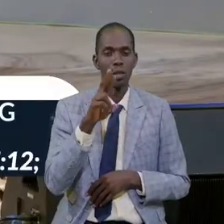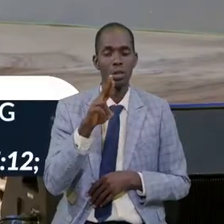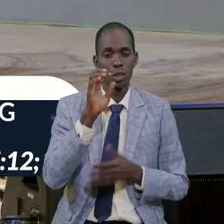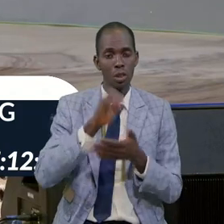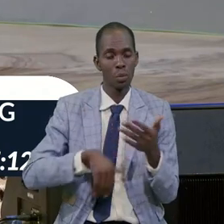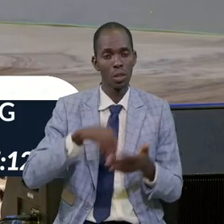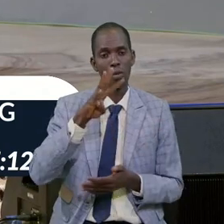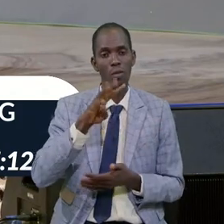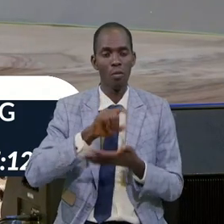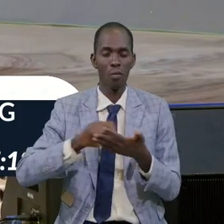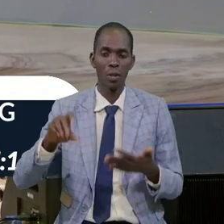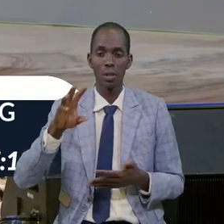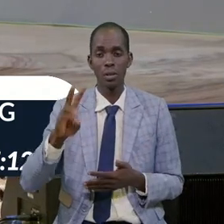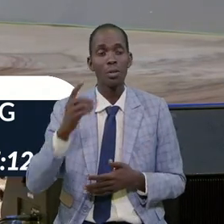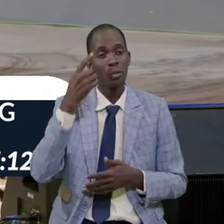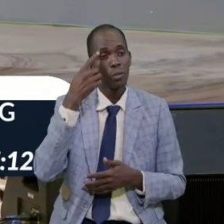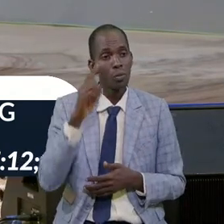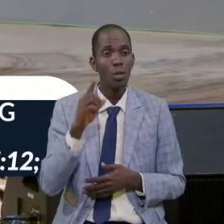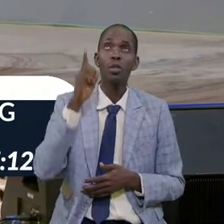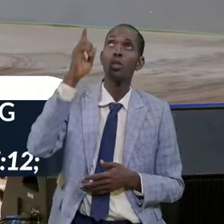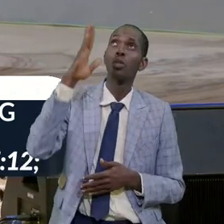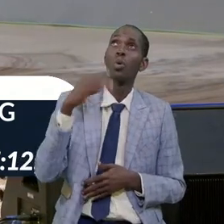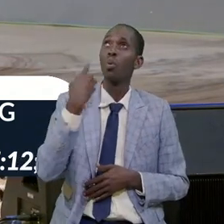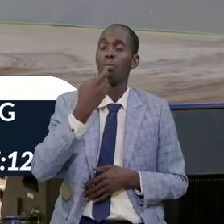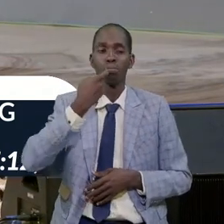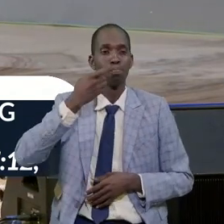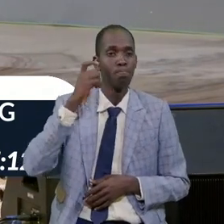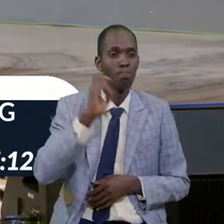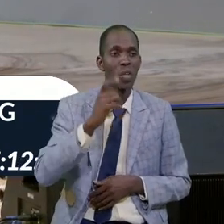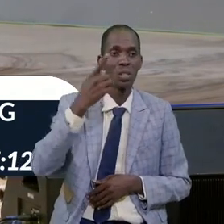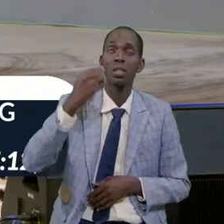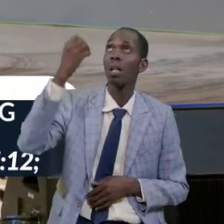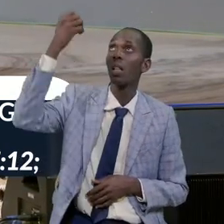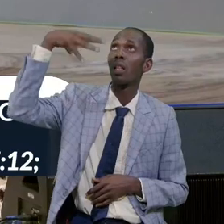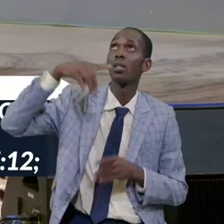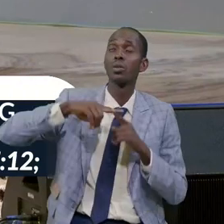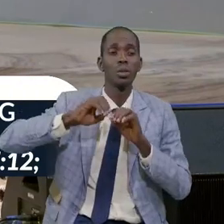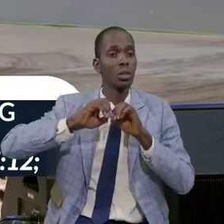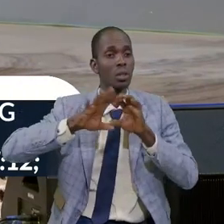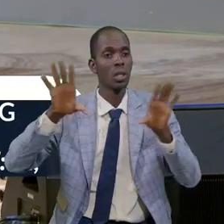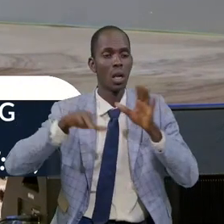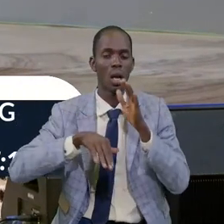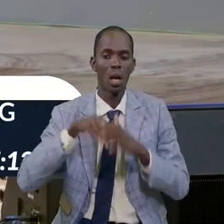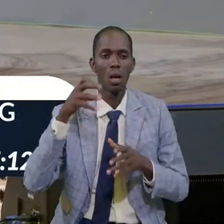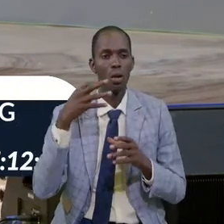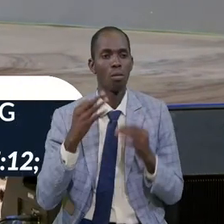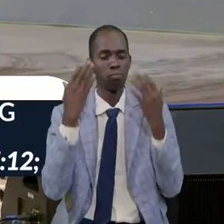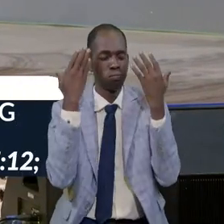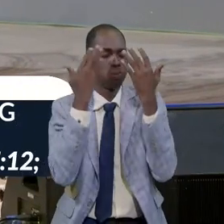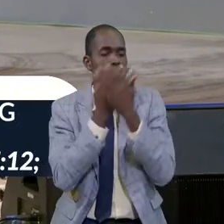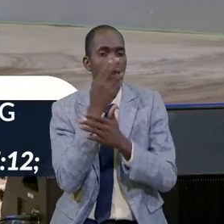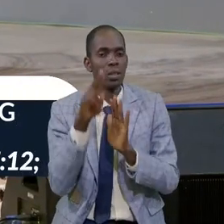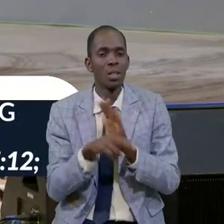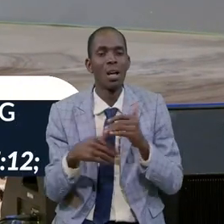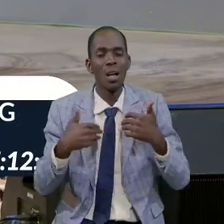2 Corinthiens 4, 6. Car Dieu qui a dit la lumière brillera du sein des ténèbres,